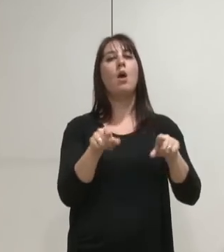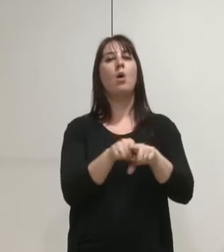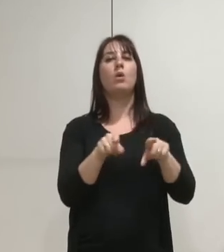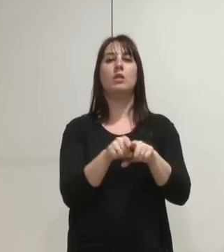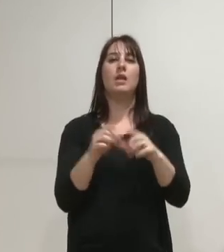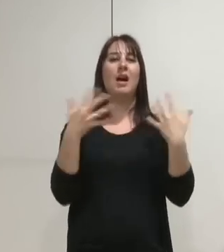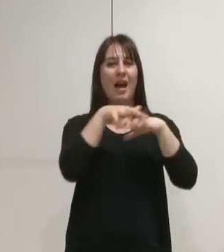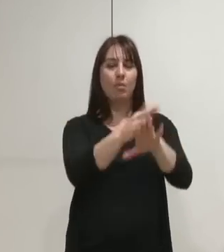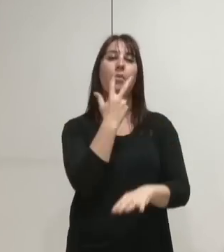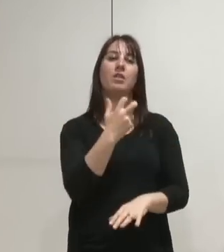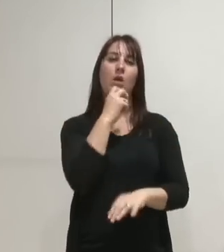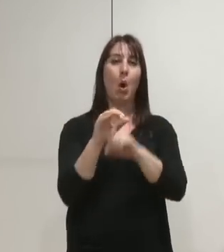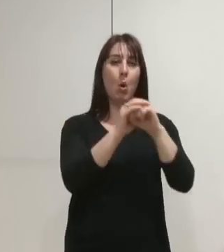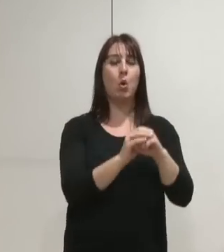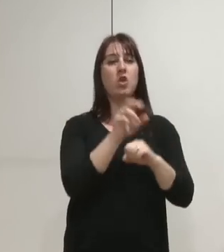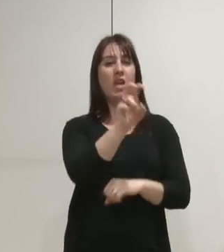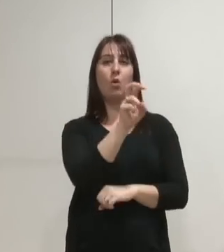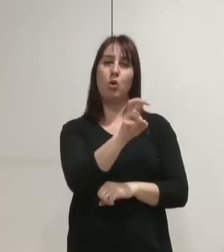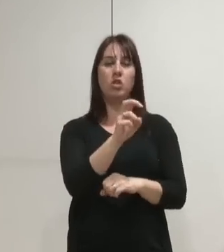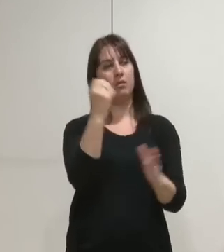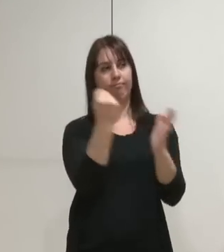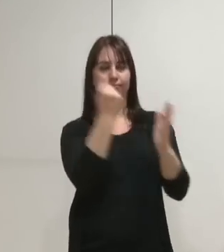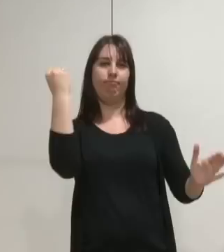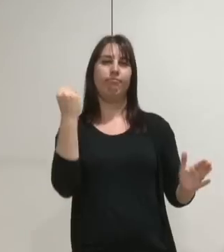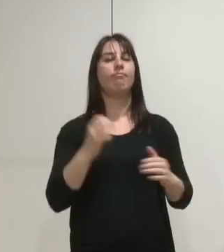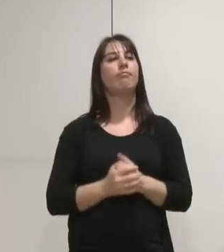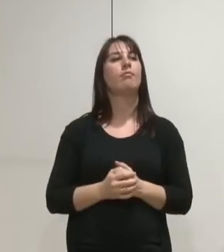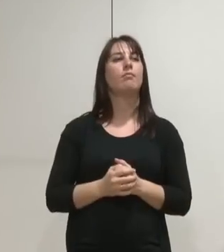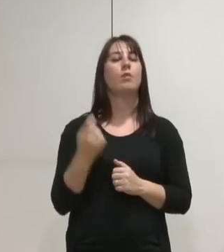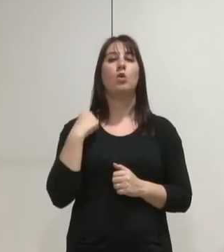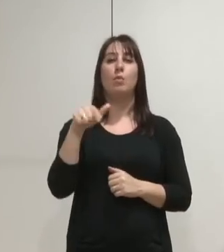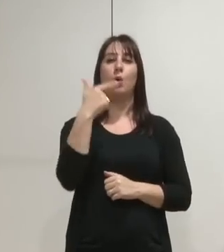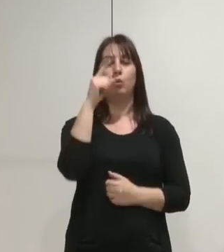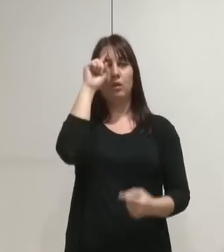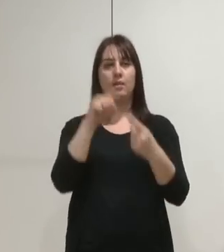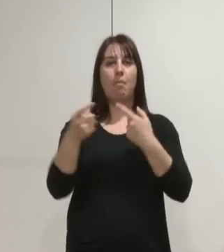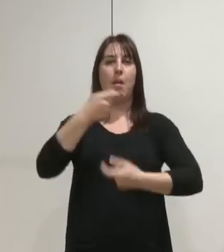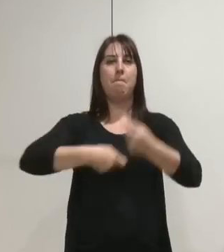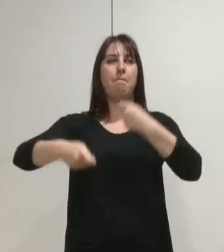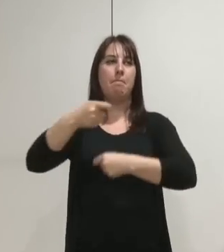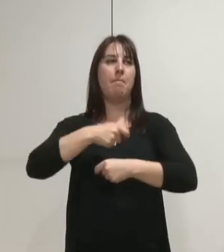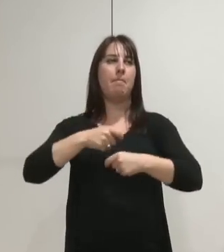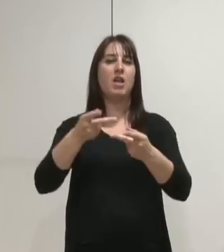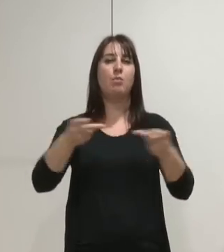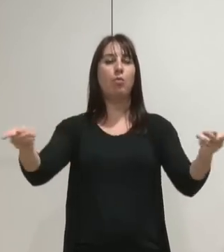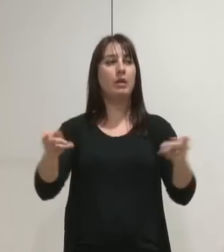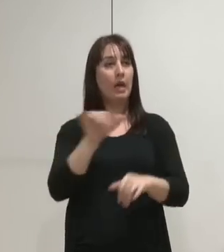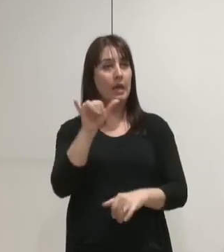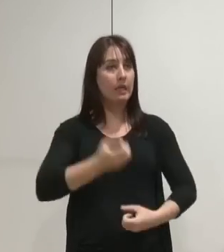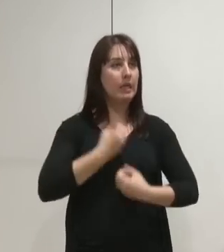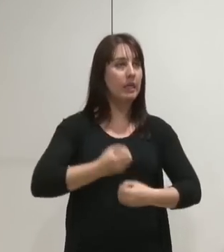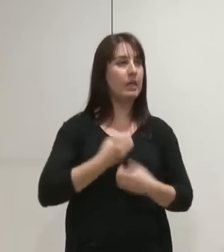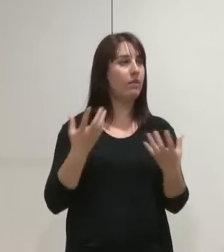des écologistes délibération adoptées je vous remercie délibération numéro 12 elle porte sur les marchés publics est-ce qu'il y a des